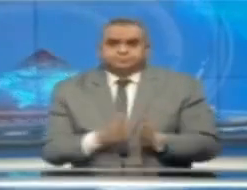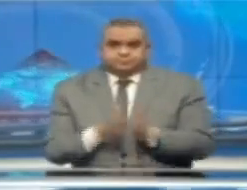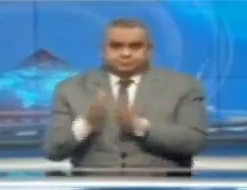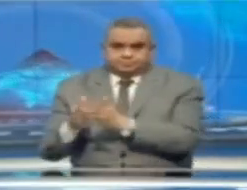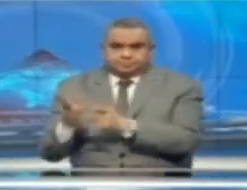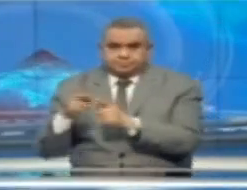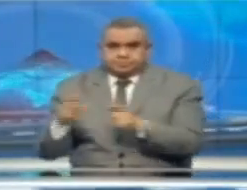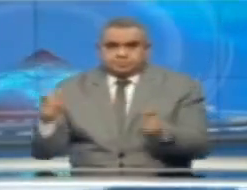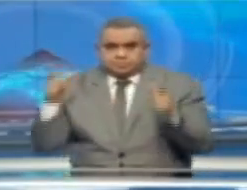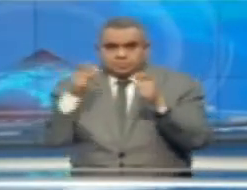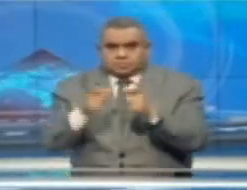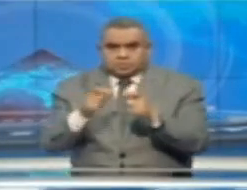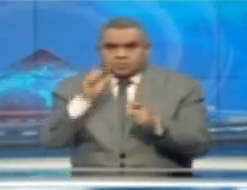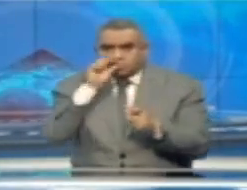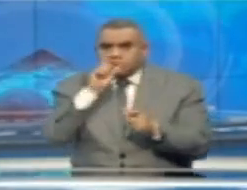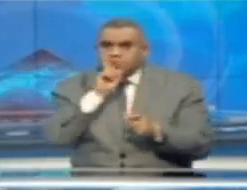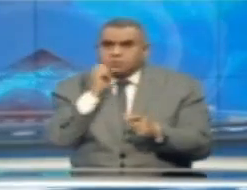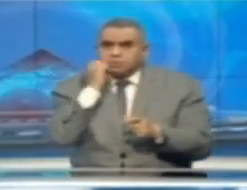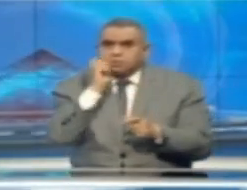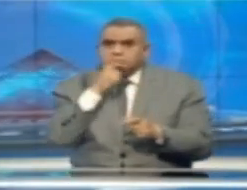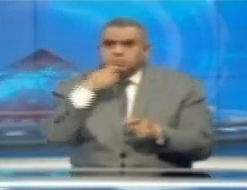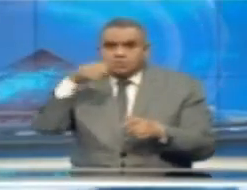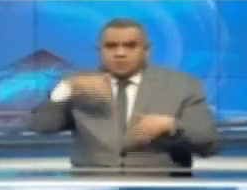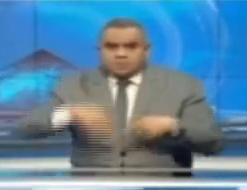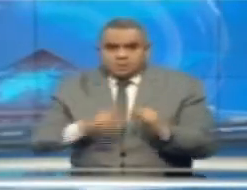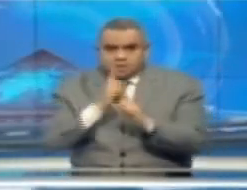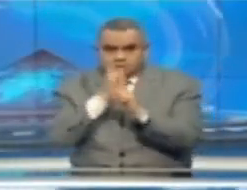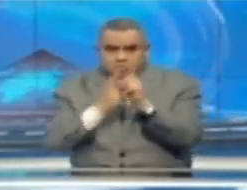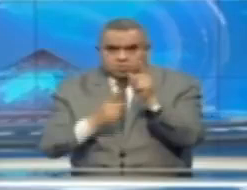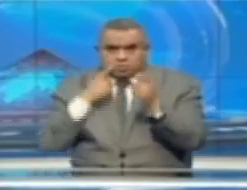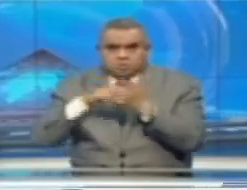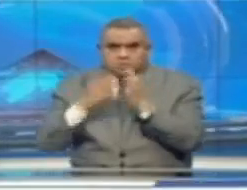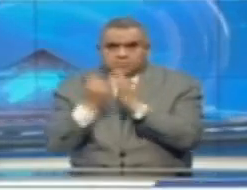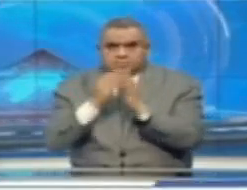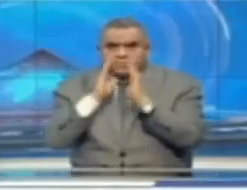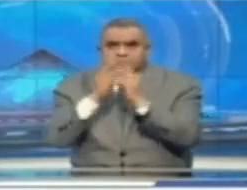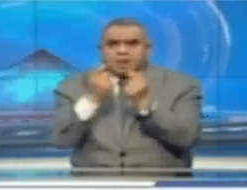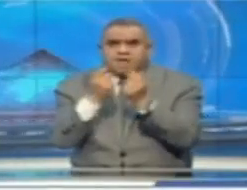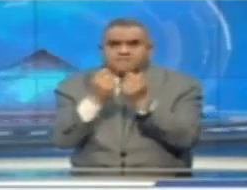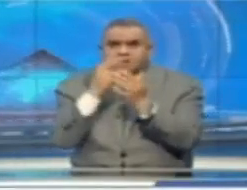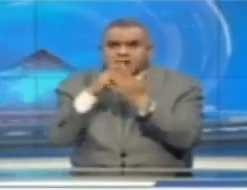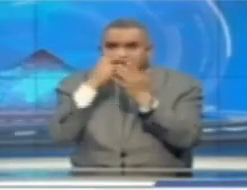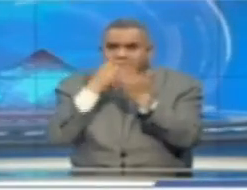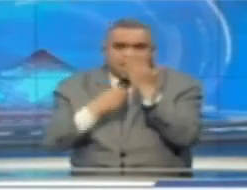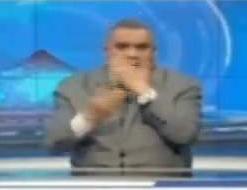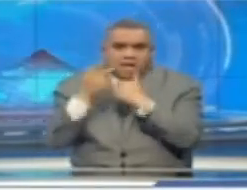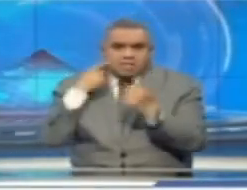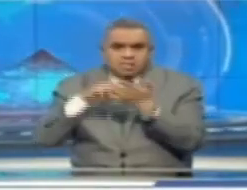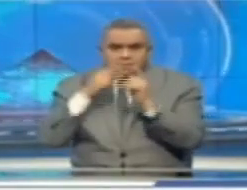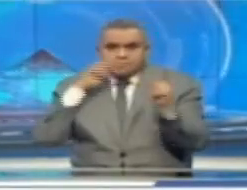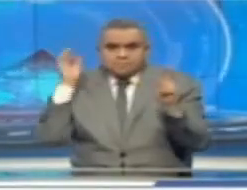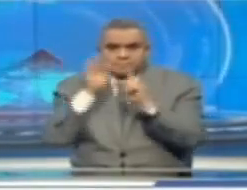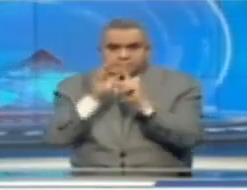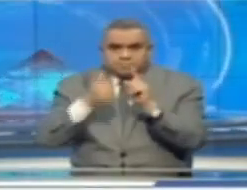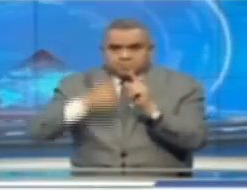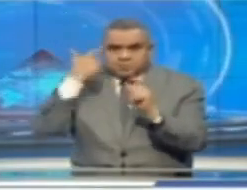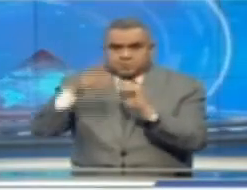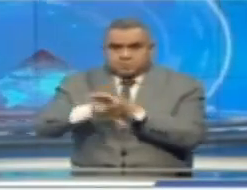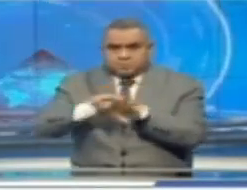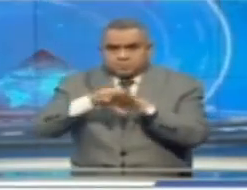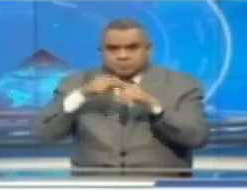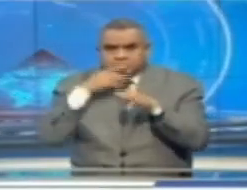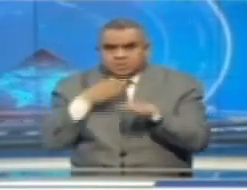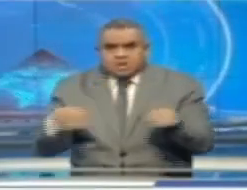كما عقد الدكتور مصطفى مدبولي رئيس الوزراء اجتماعا لمتابعة ملف الإيجارات القديمة بهدف الوصول إلى صيغة